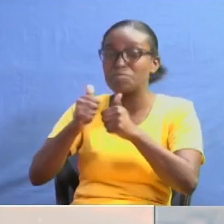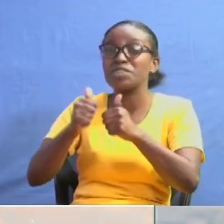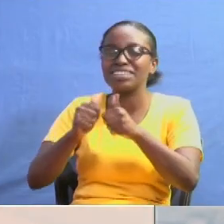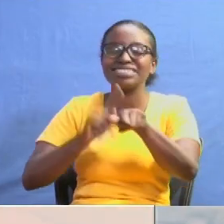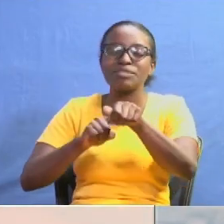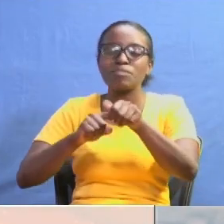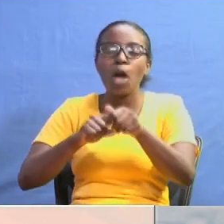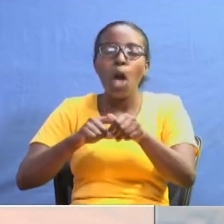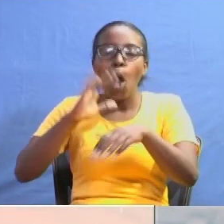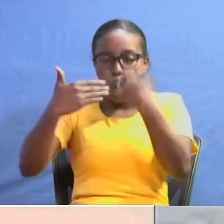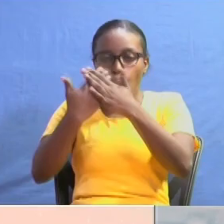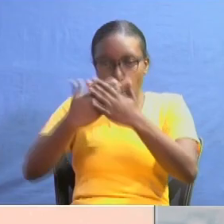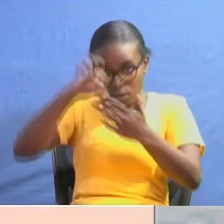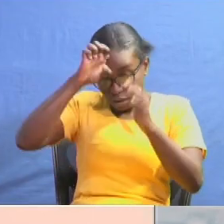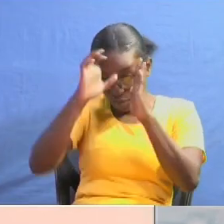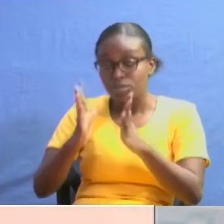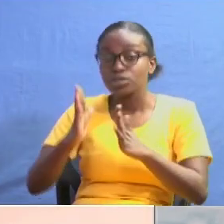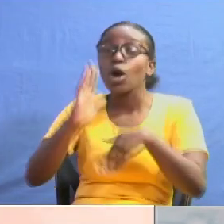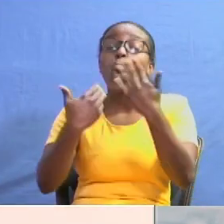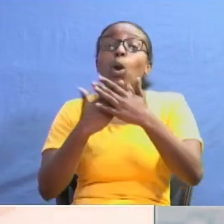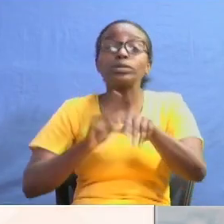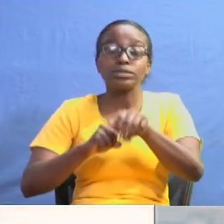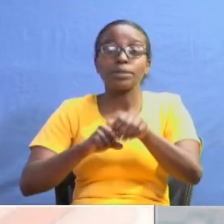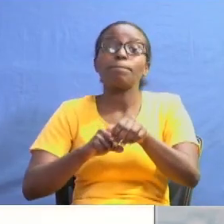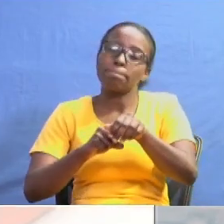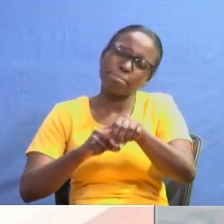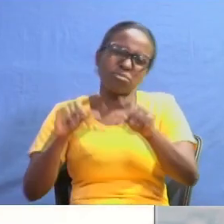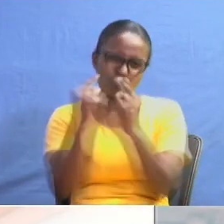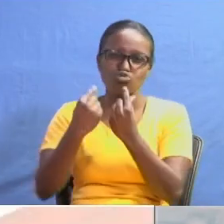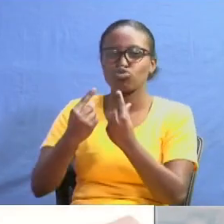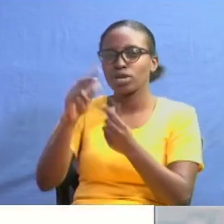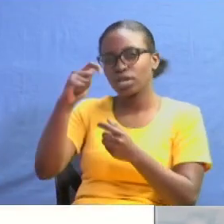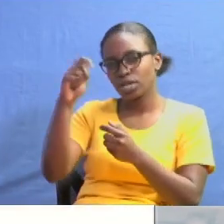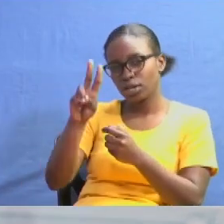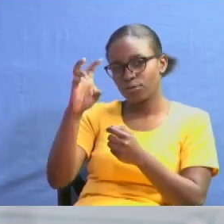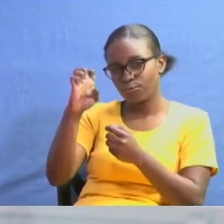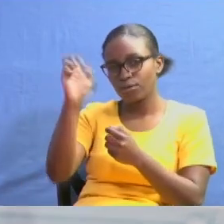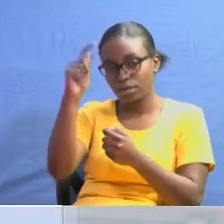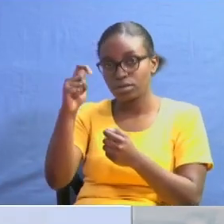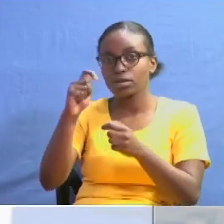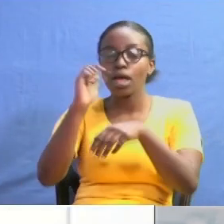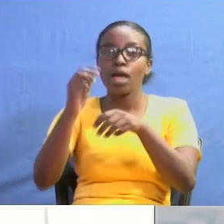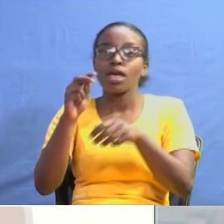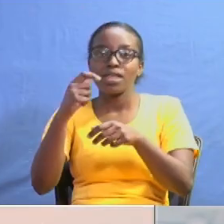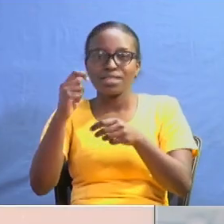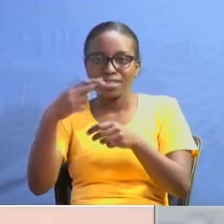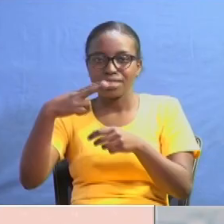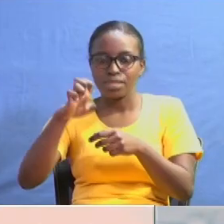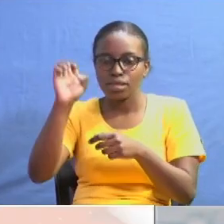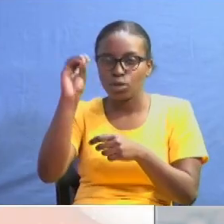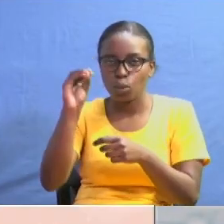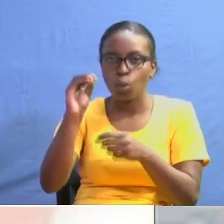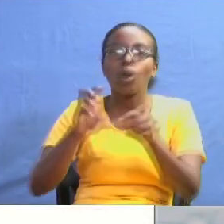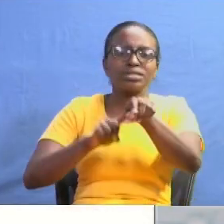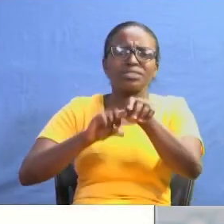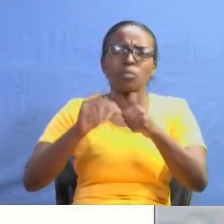ni wanafunzi wa vyuo vikuu na zile za kiufundi maarufu TVETs, na kama anavyoarifu Dio Masharia, wanafunzi hao wameshikilia